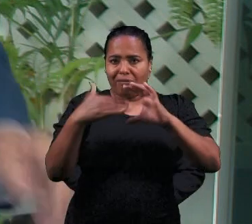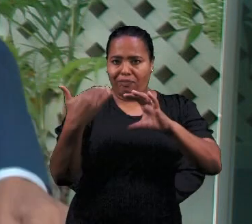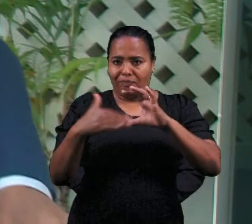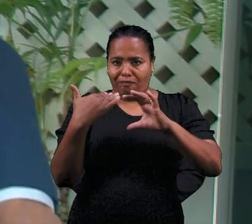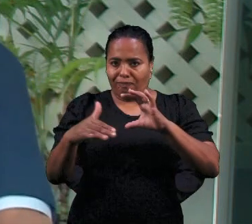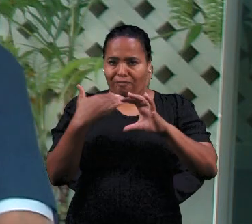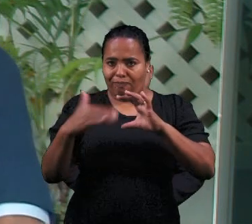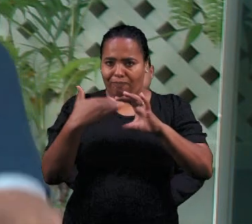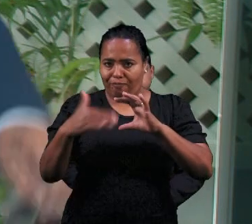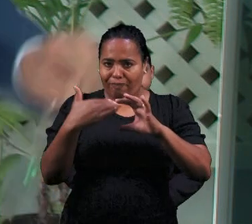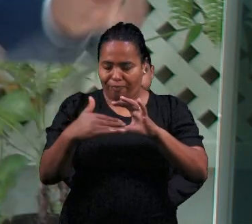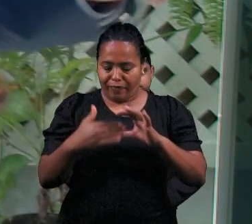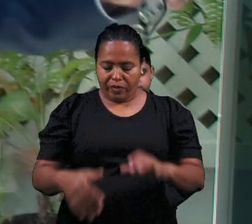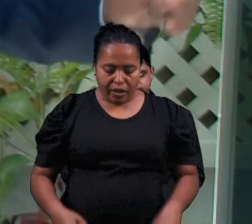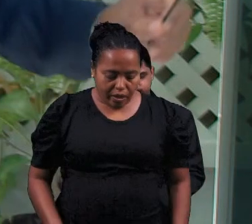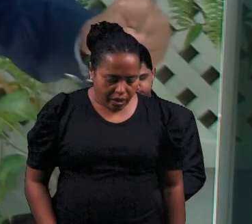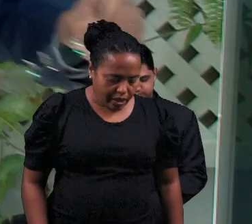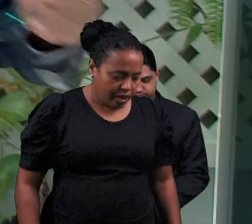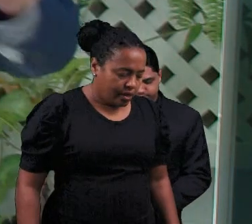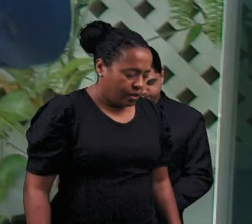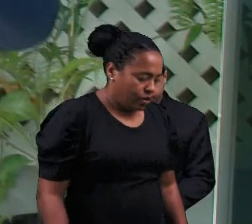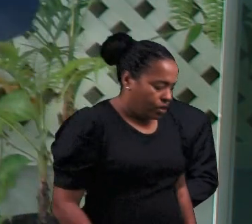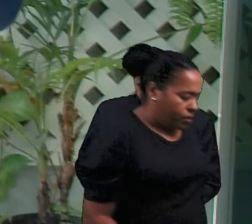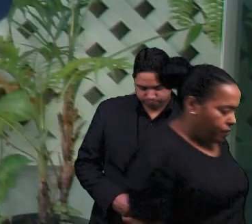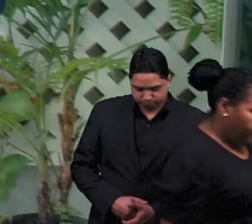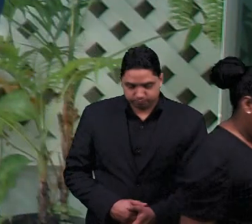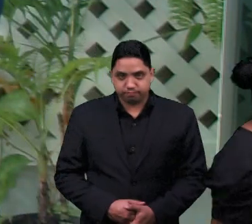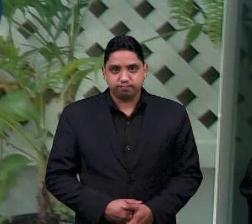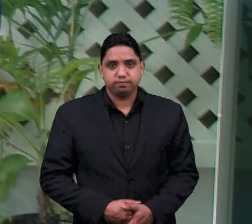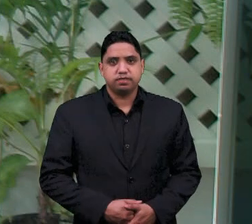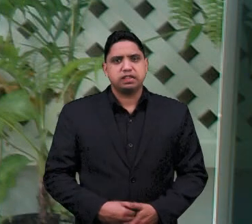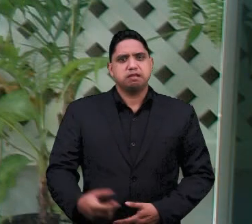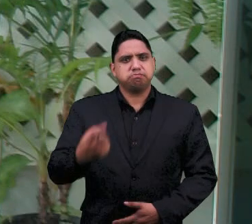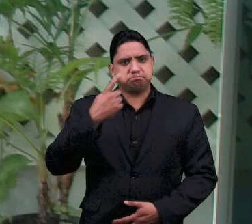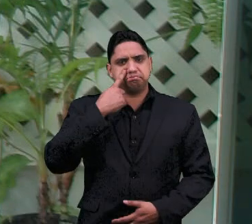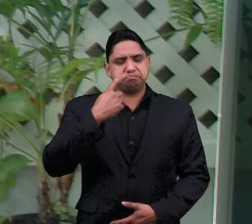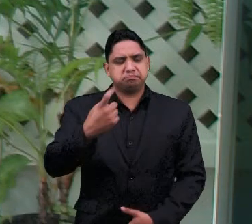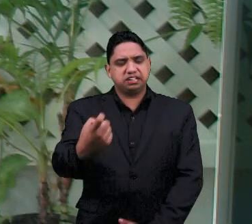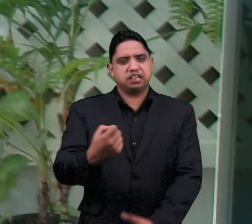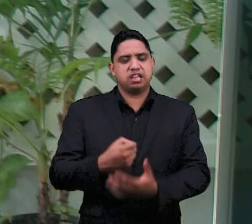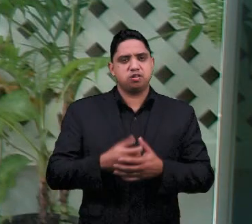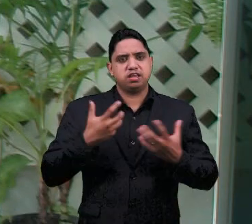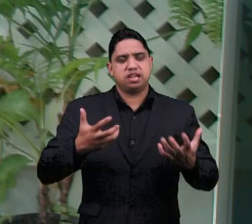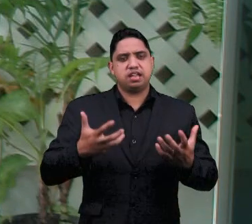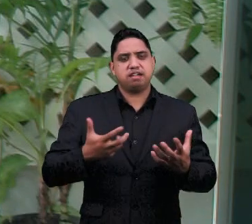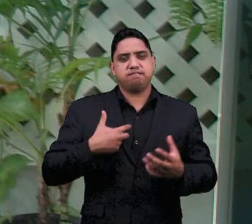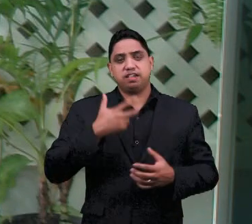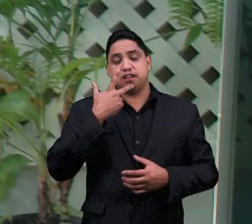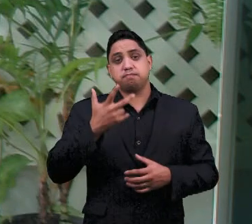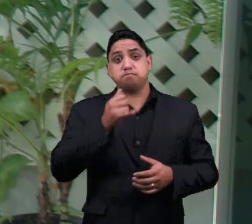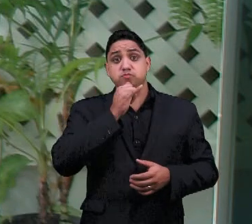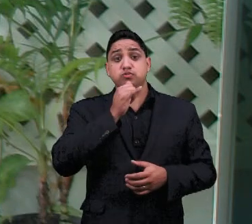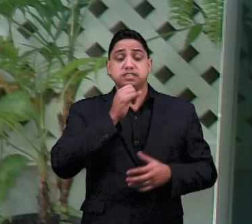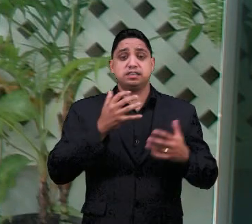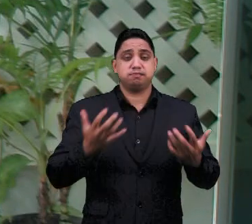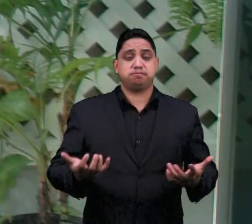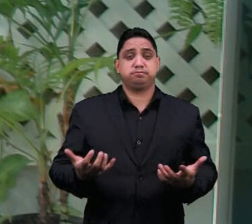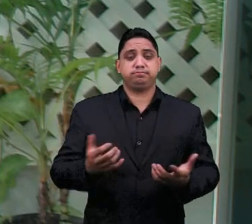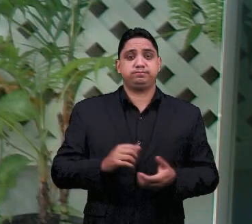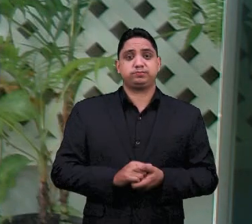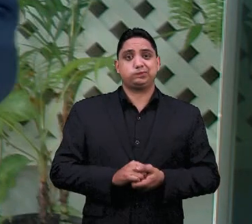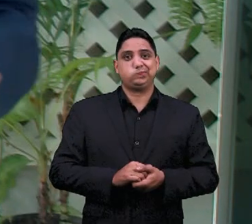bien, nous pourrions aujourd'hui citer ici les personnes qui nous ont envoyé des contributions et intéressantes. J'aimerais